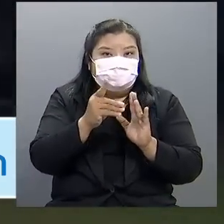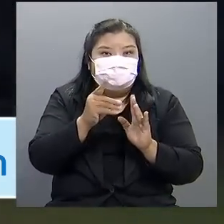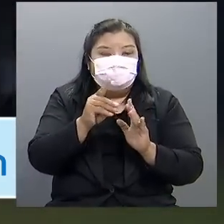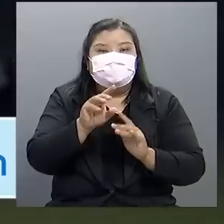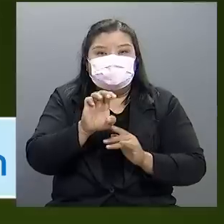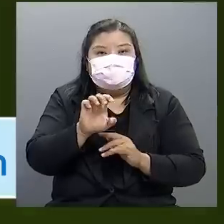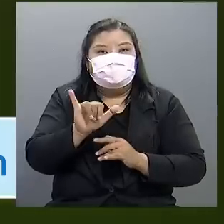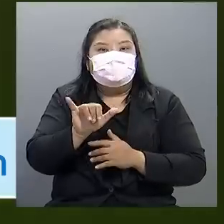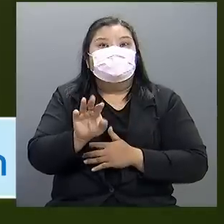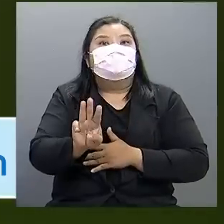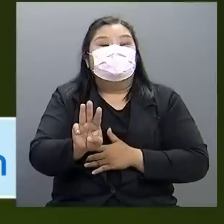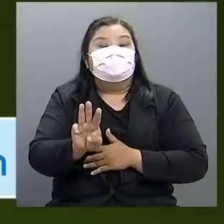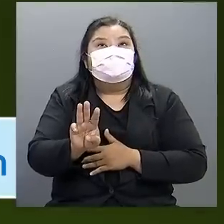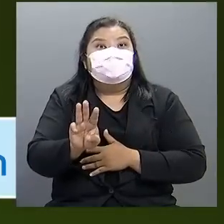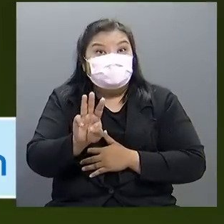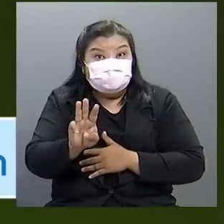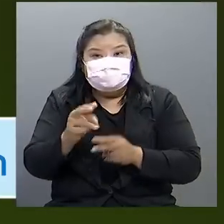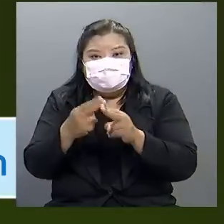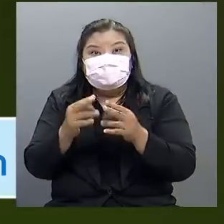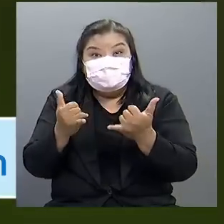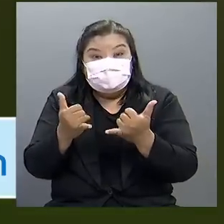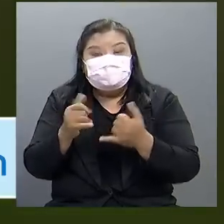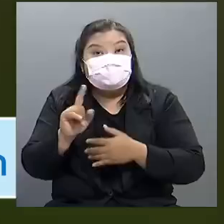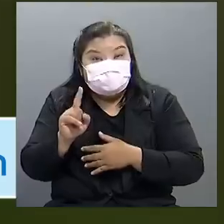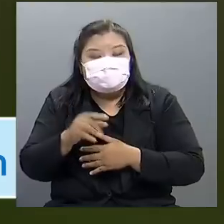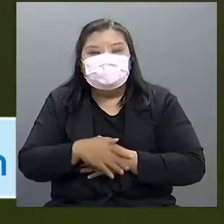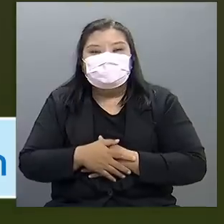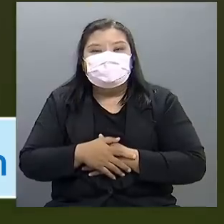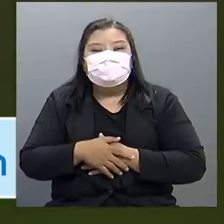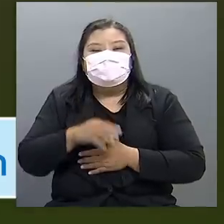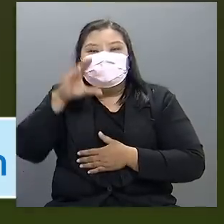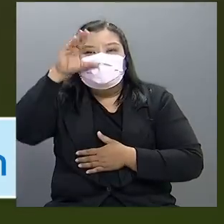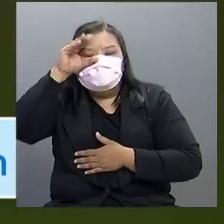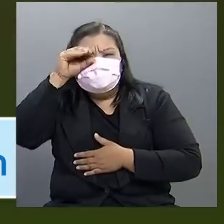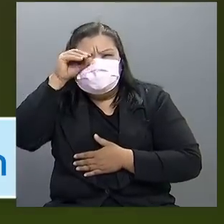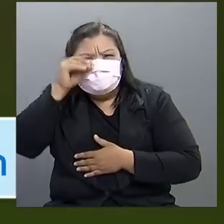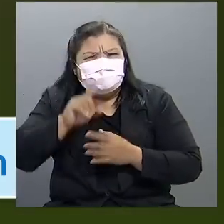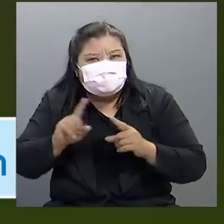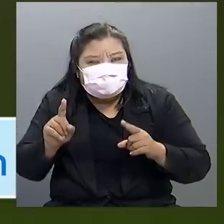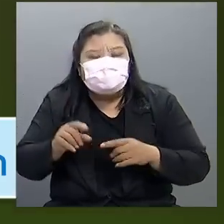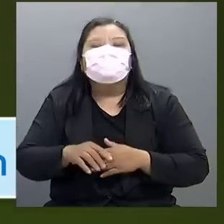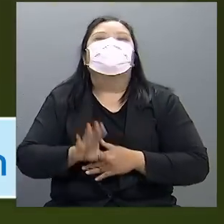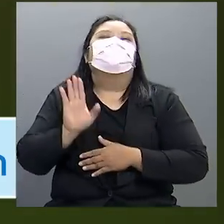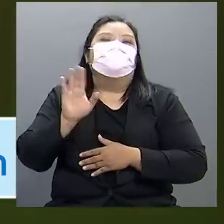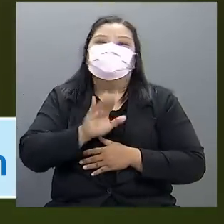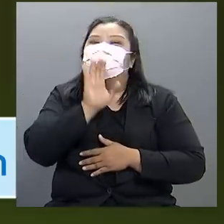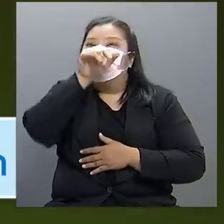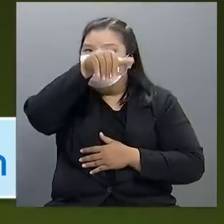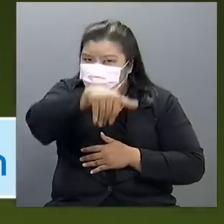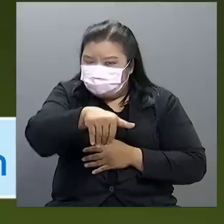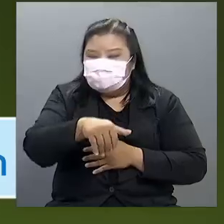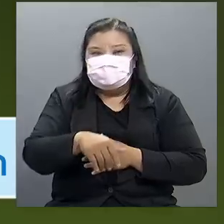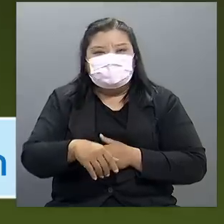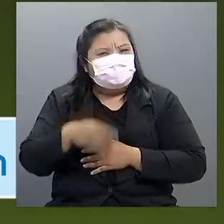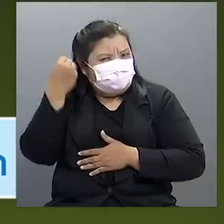เขามีฉายาดวยนะคะคผชม พลายเดียว ยืนหลับ คือเป็ช้างป่าเขาใหญ่ค่ะมักจะออกมาหากินอย่